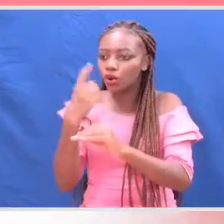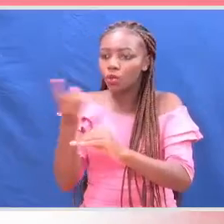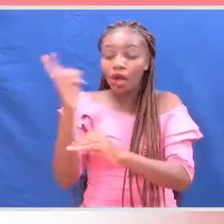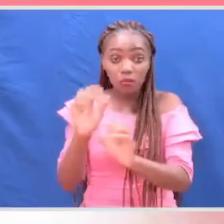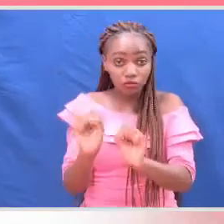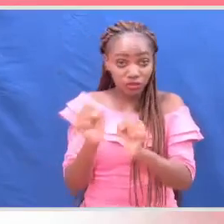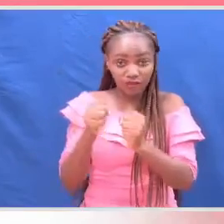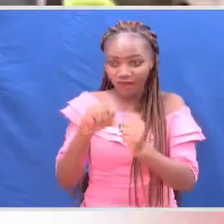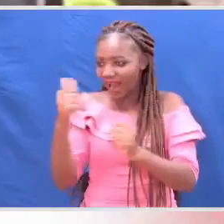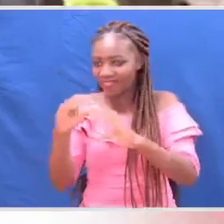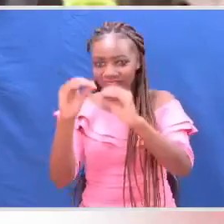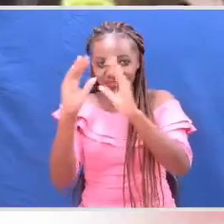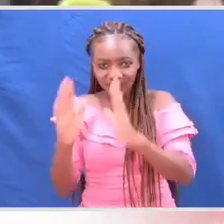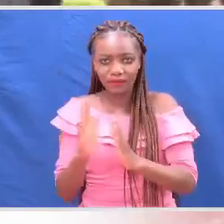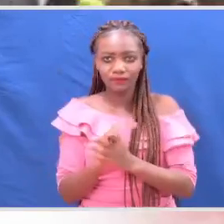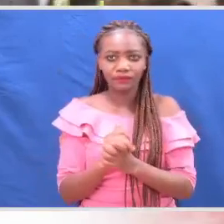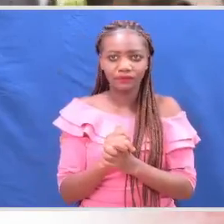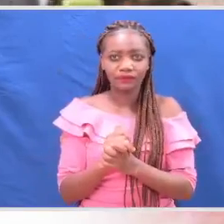mwenzake.